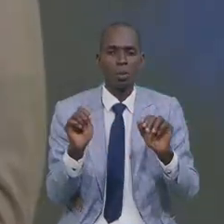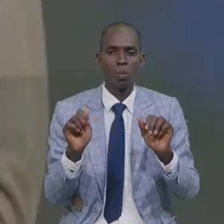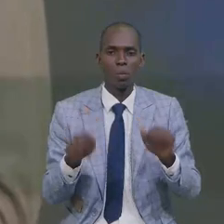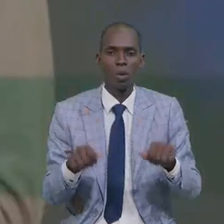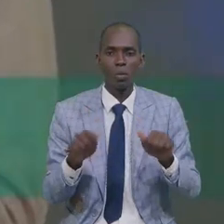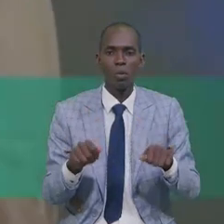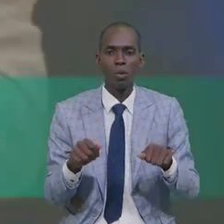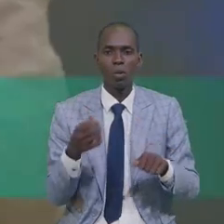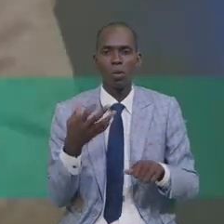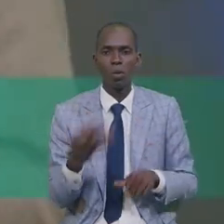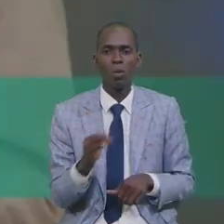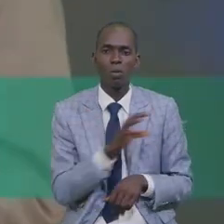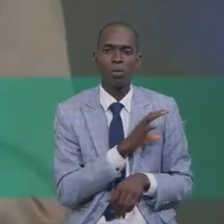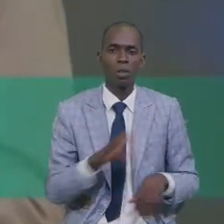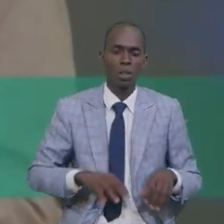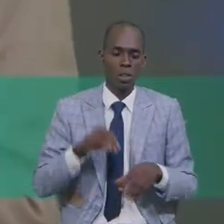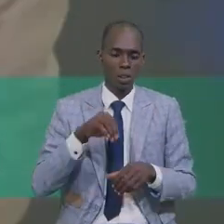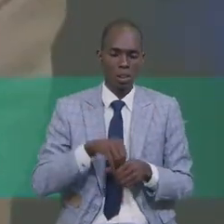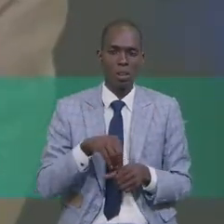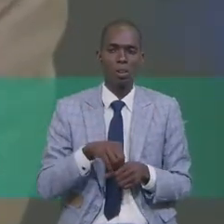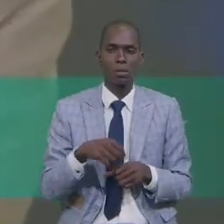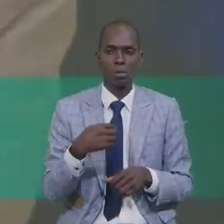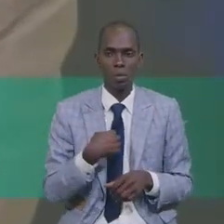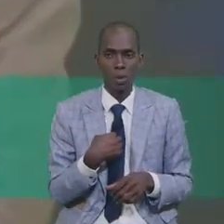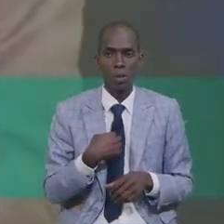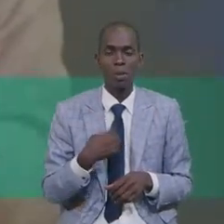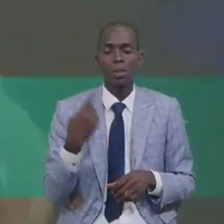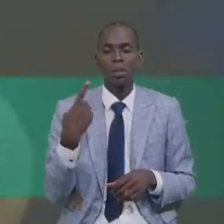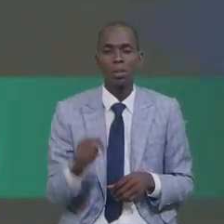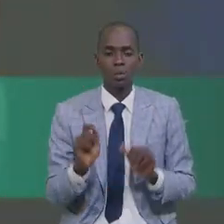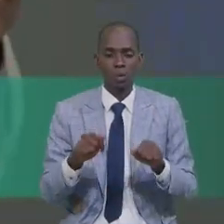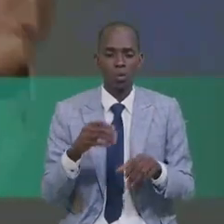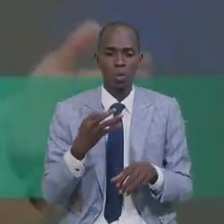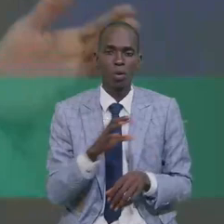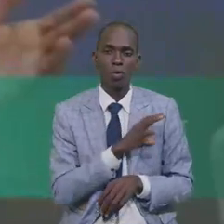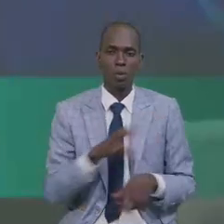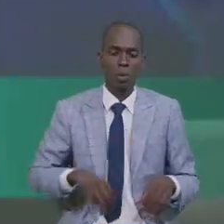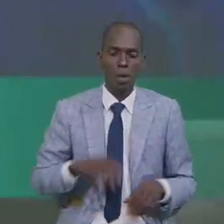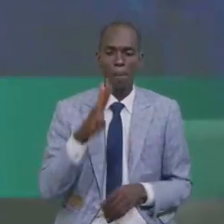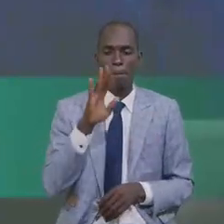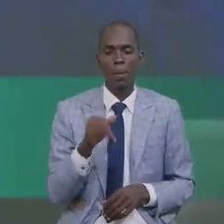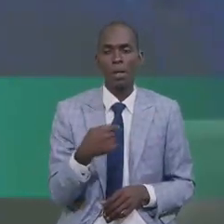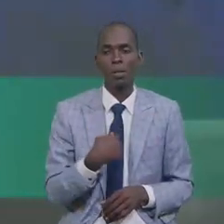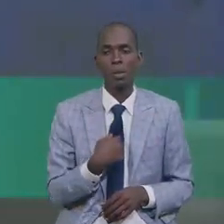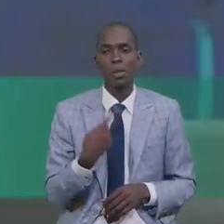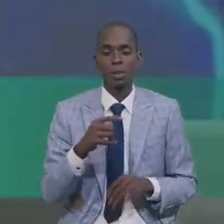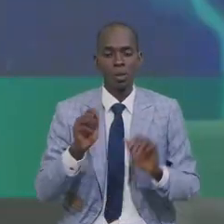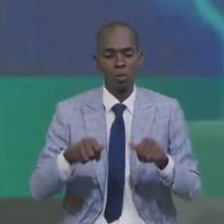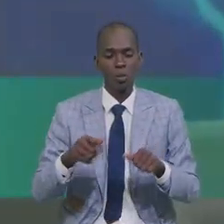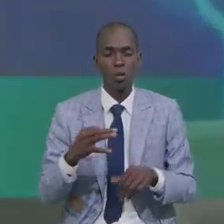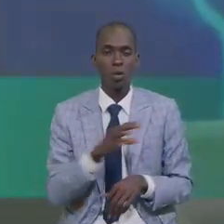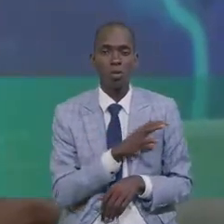de Christ en moi. Les possibilités de Christ par moi. Les possibilités de